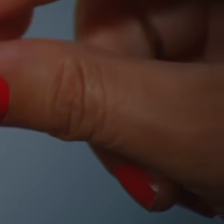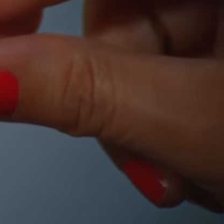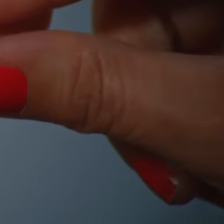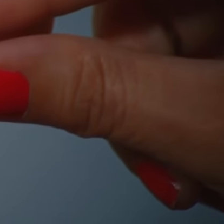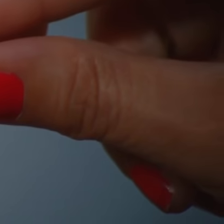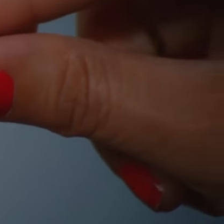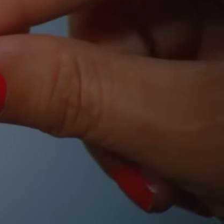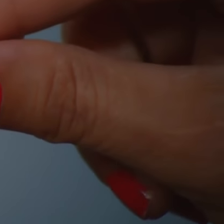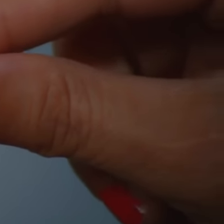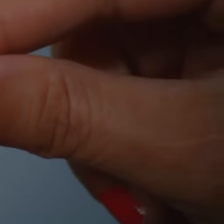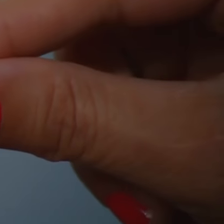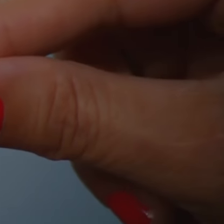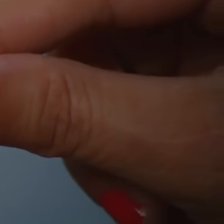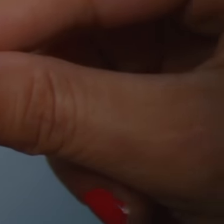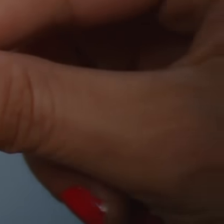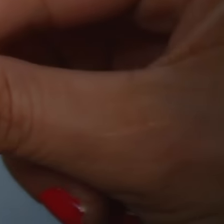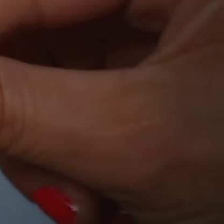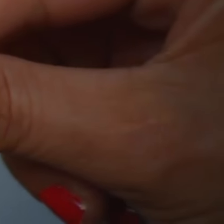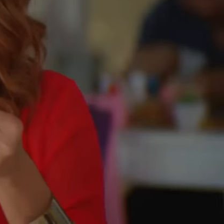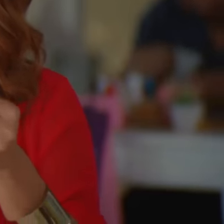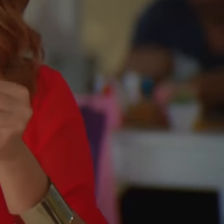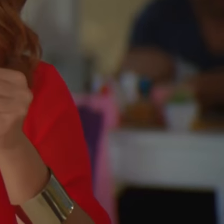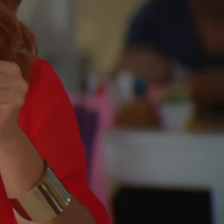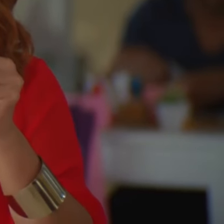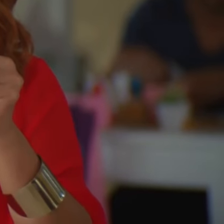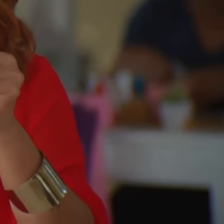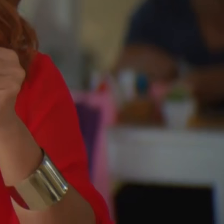Göz hizasını kaldırdı, kalp oyulu.